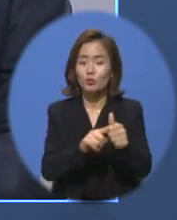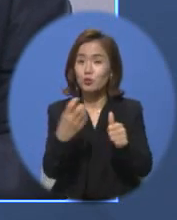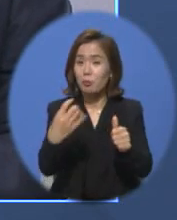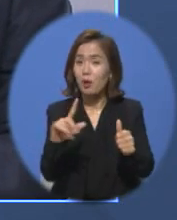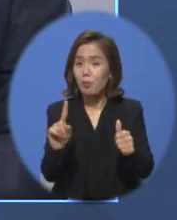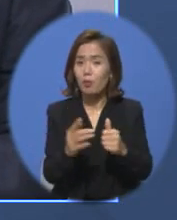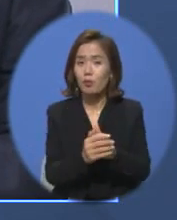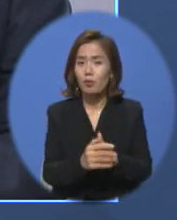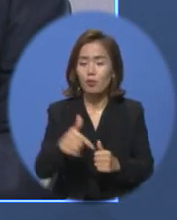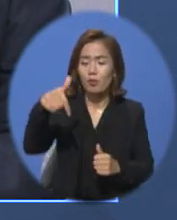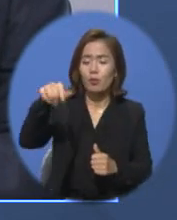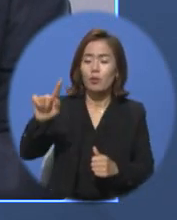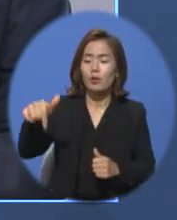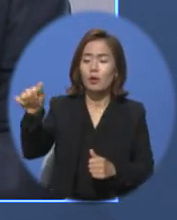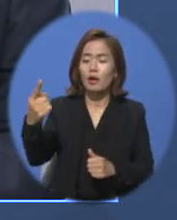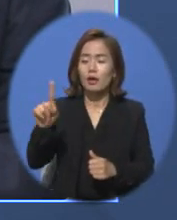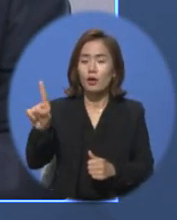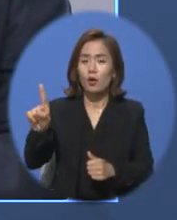이는김